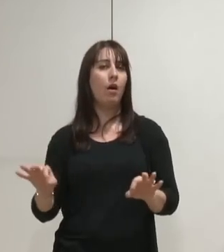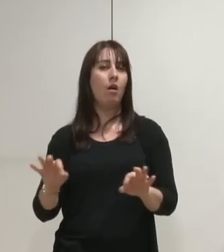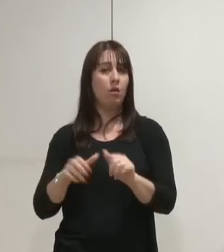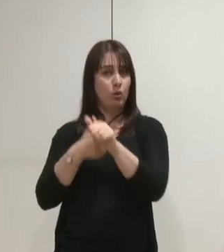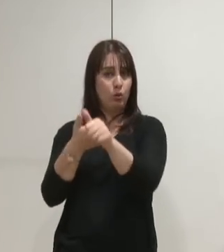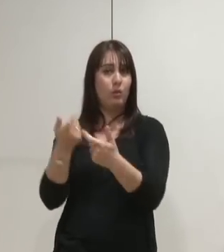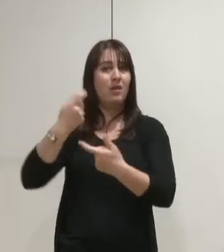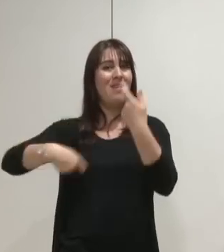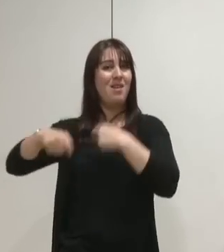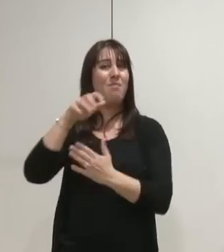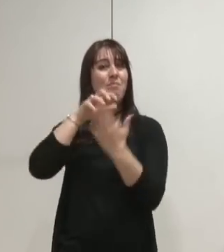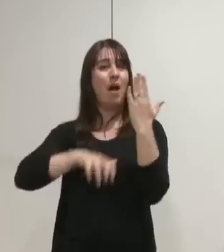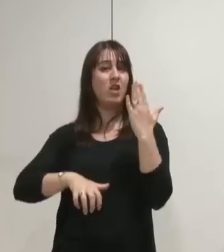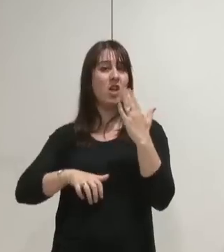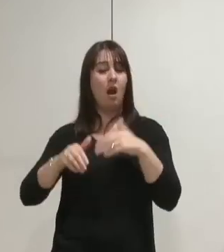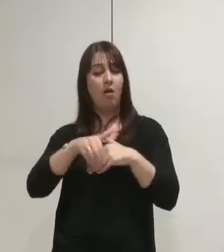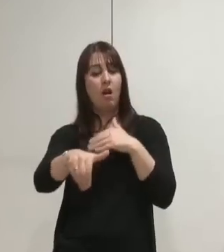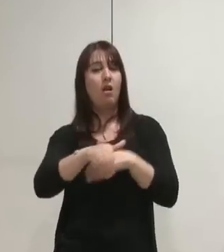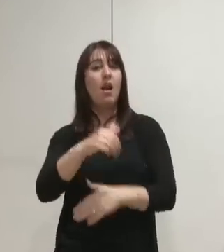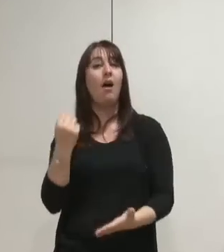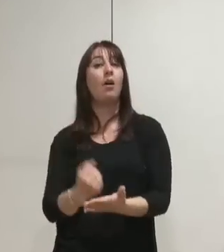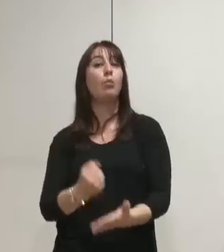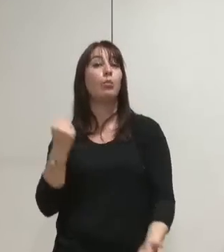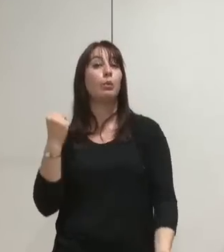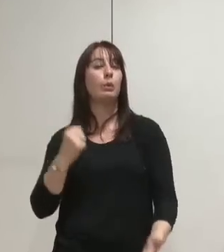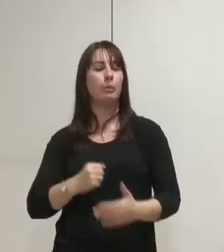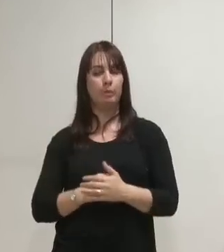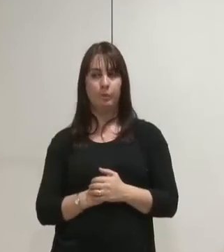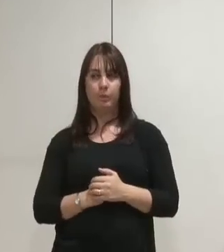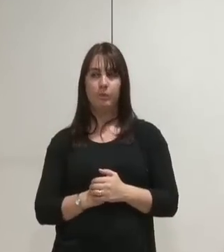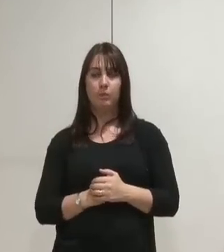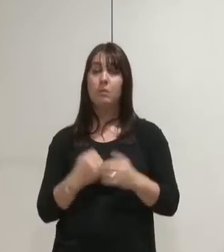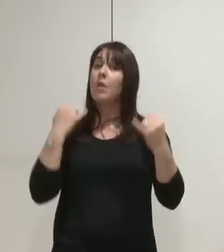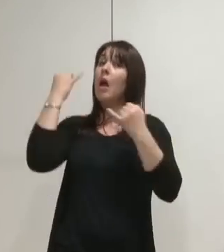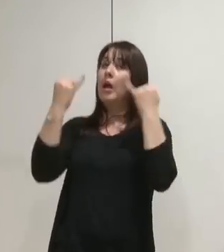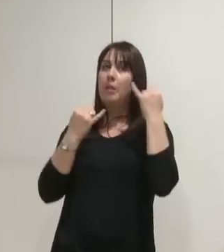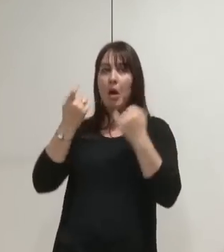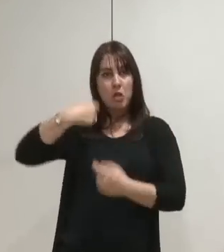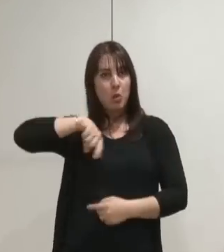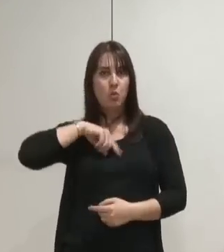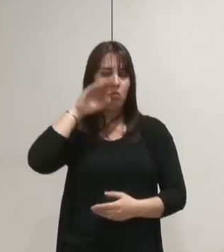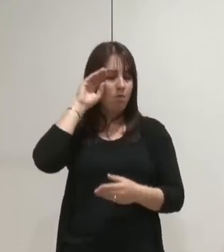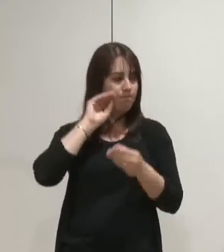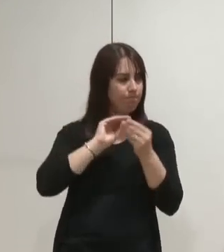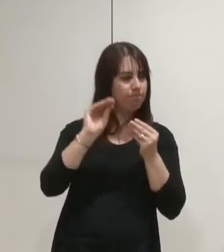marché que vous allez souscrire nous nous serions posé la question